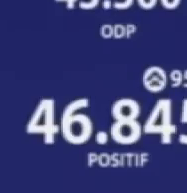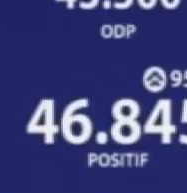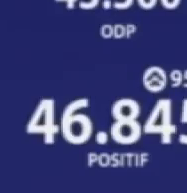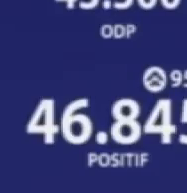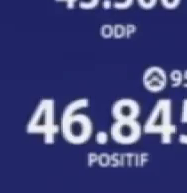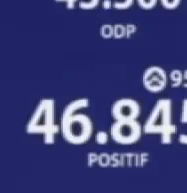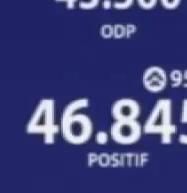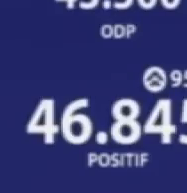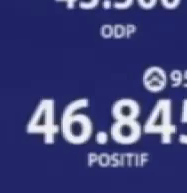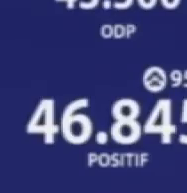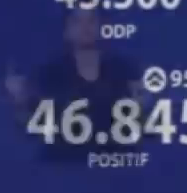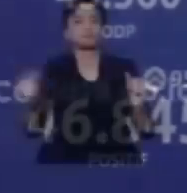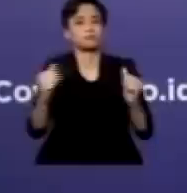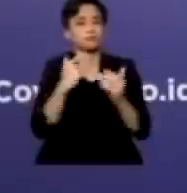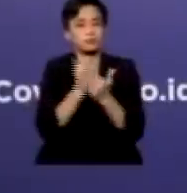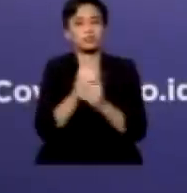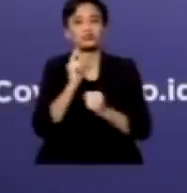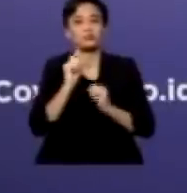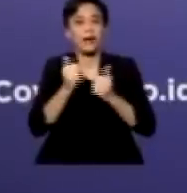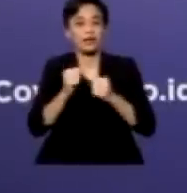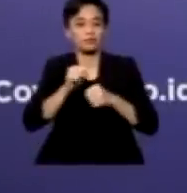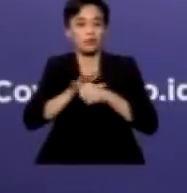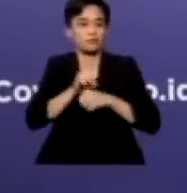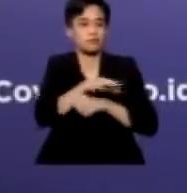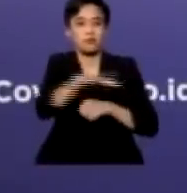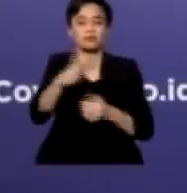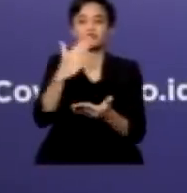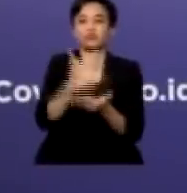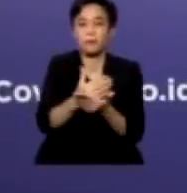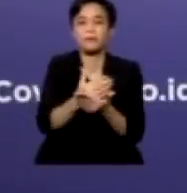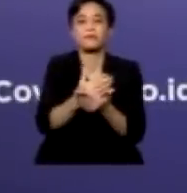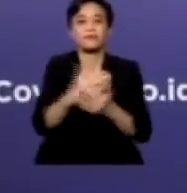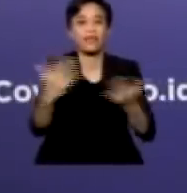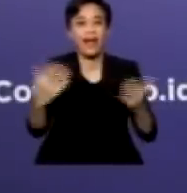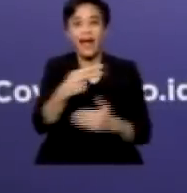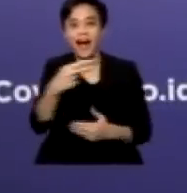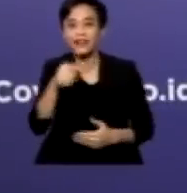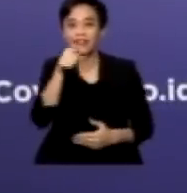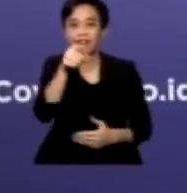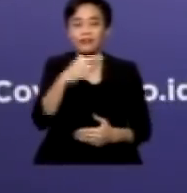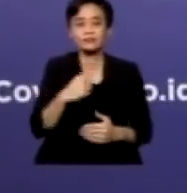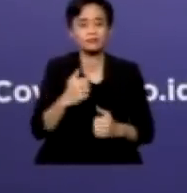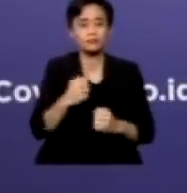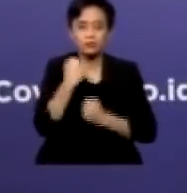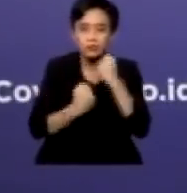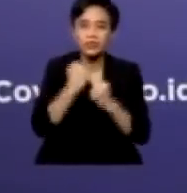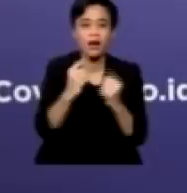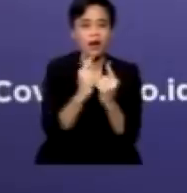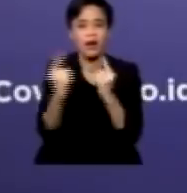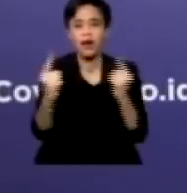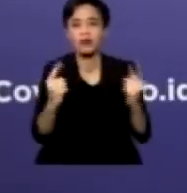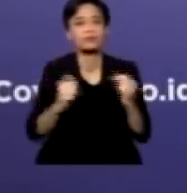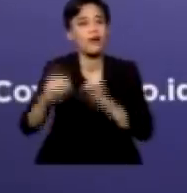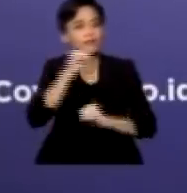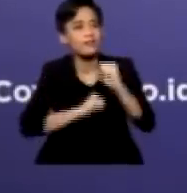kita untuk mencegah penularan ini. Oleh karena itu, pastikan kita mampu menjaga jarak dalam semua aktivitas